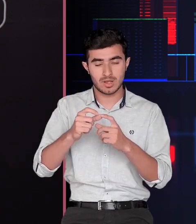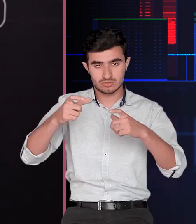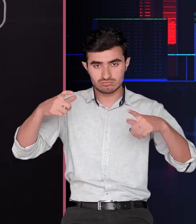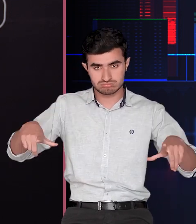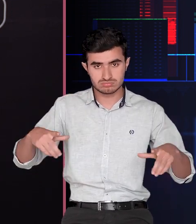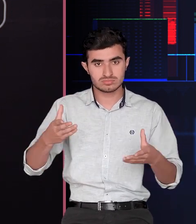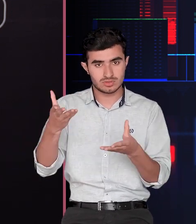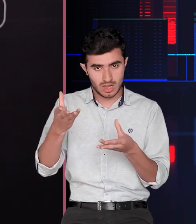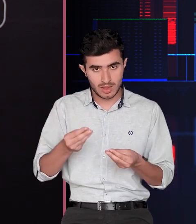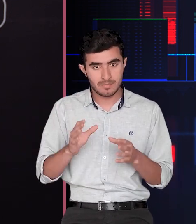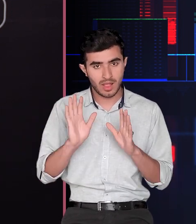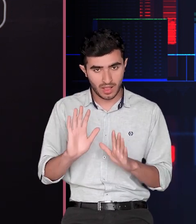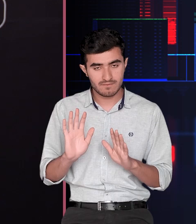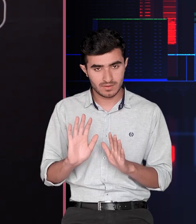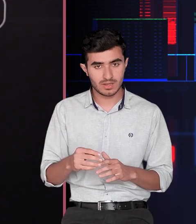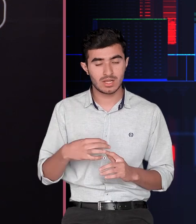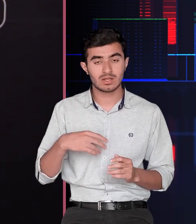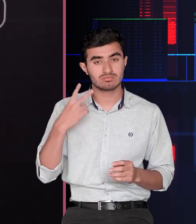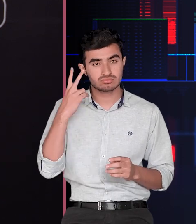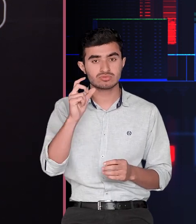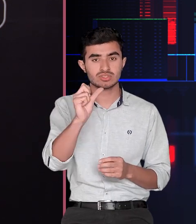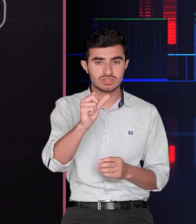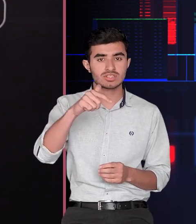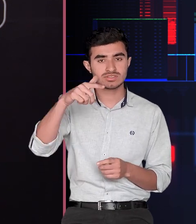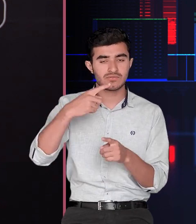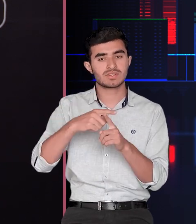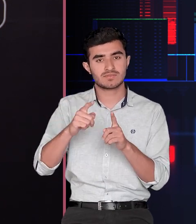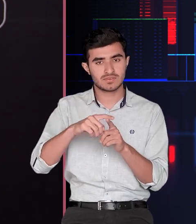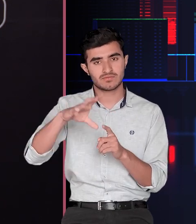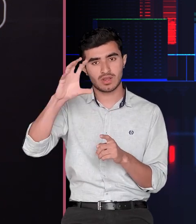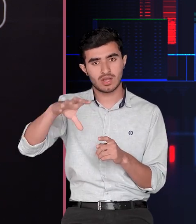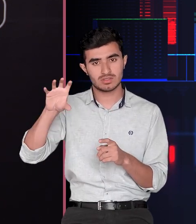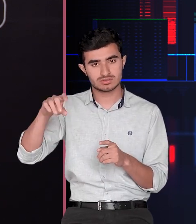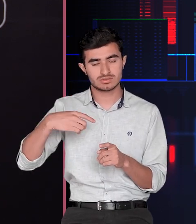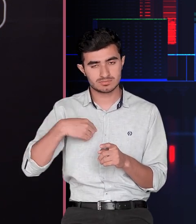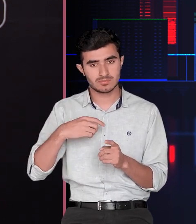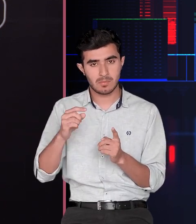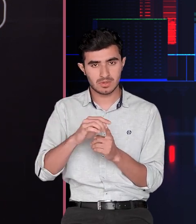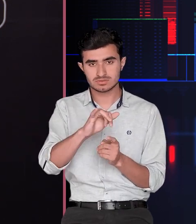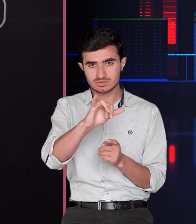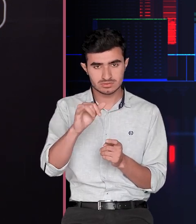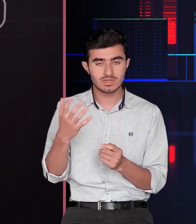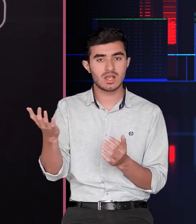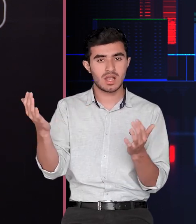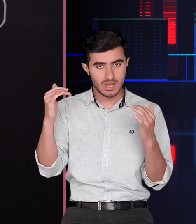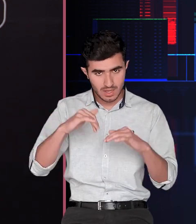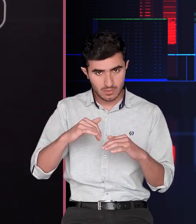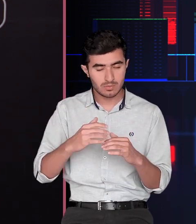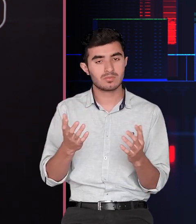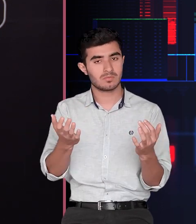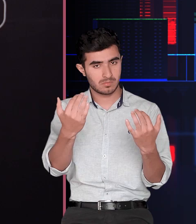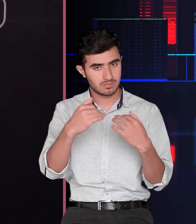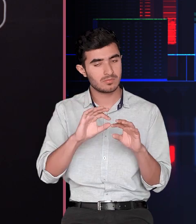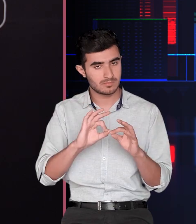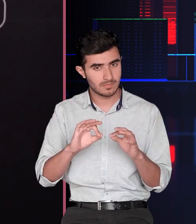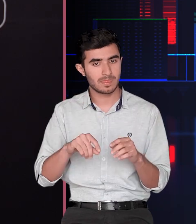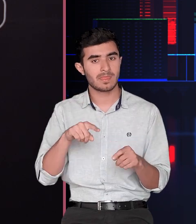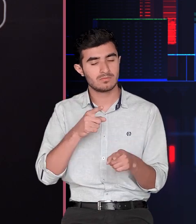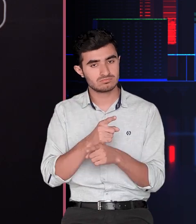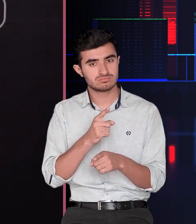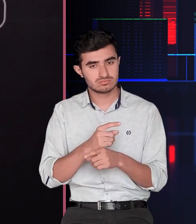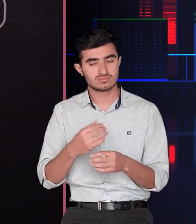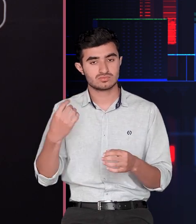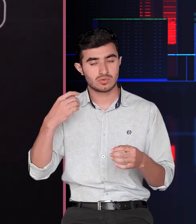है। और थ्रू दिस इंटरव्यू आई एम सेइंग कि अपकमिंग जो वर्ल्ड कप है उसका क्वालिफाइंग